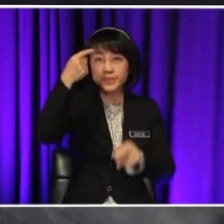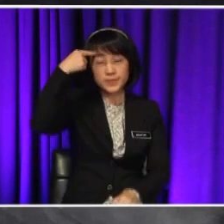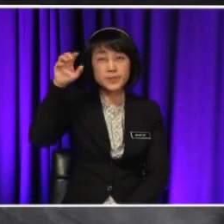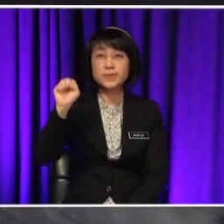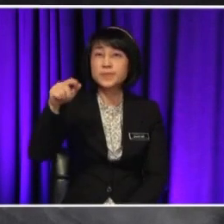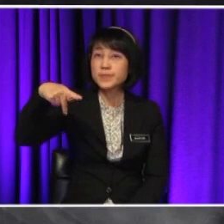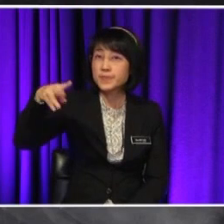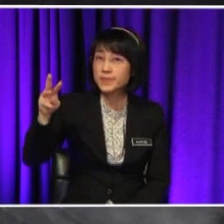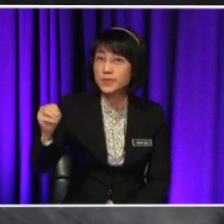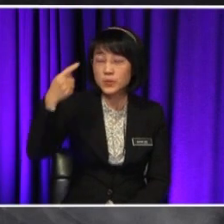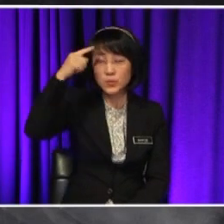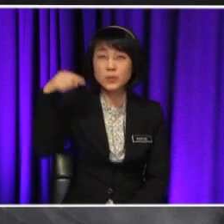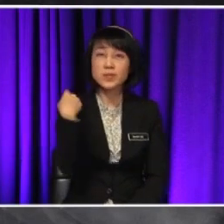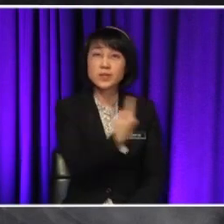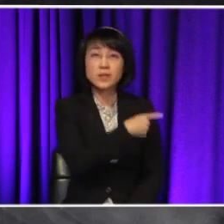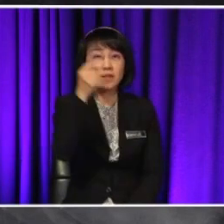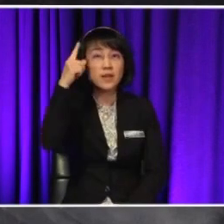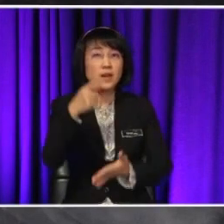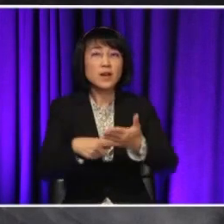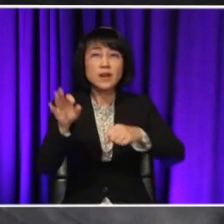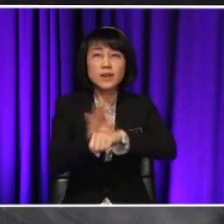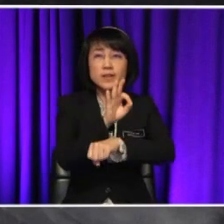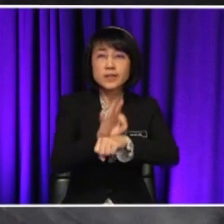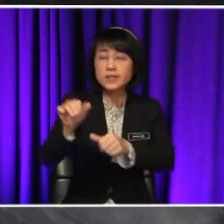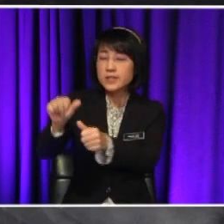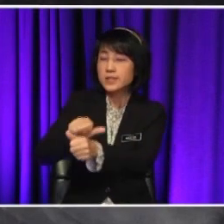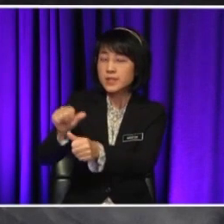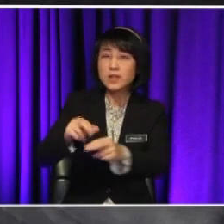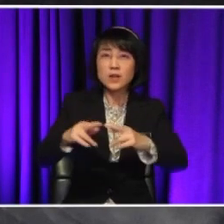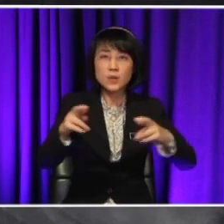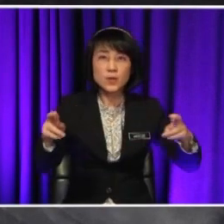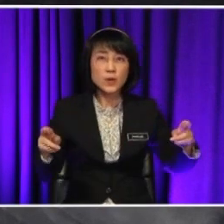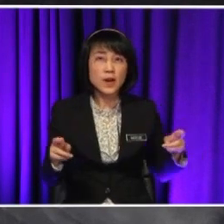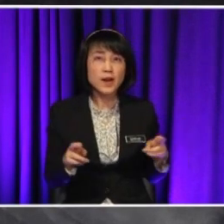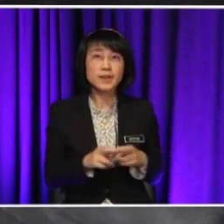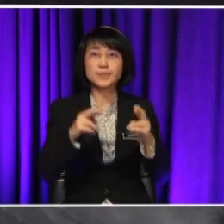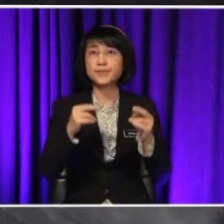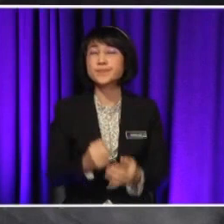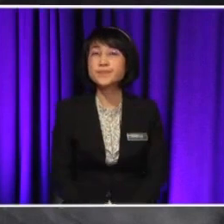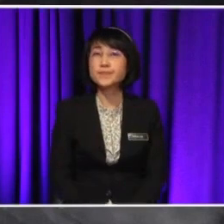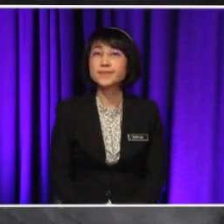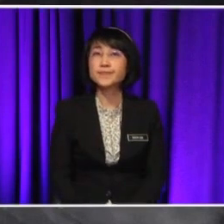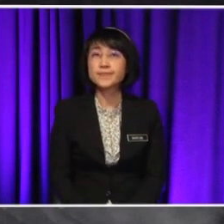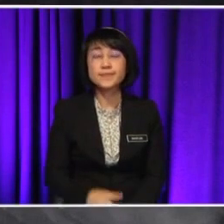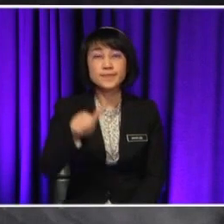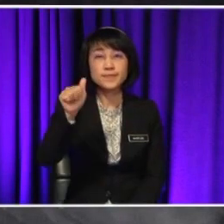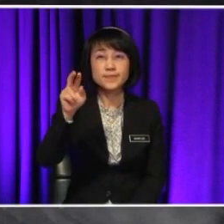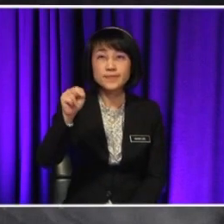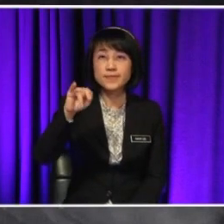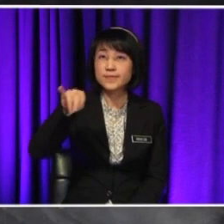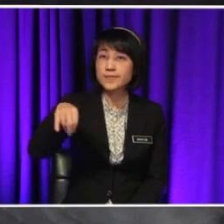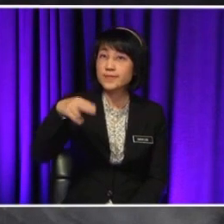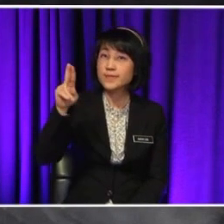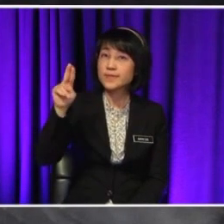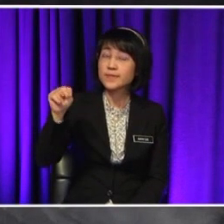faham apakah fungsi setiap ruang yang kita nyatakan. Okey, yang pertama, anjung, rumah ibu, dapur